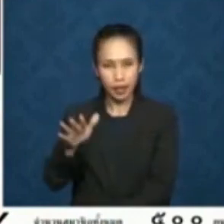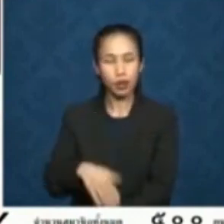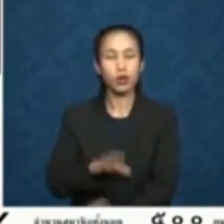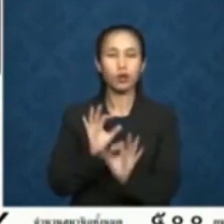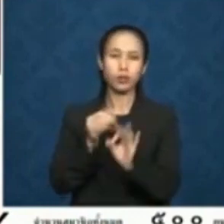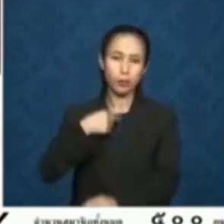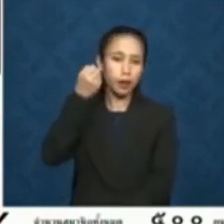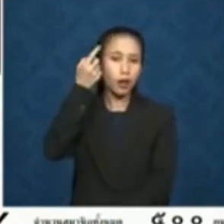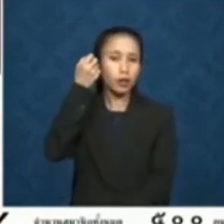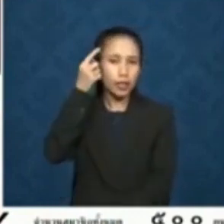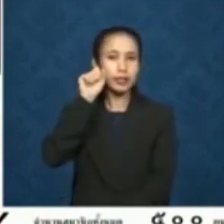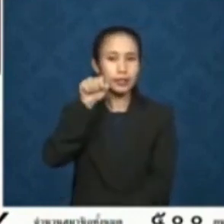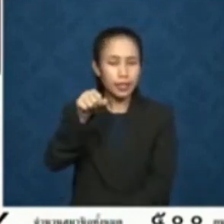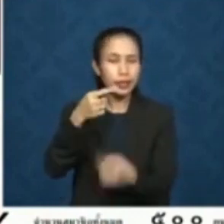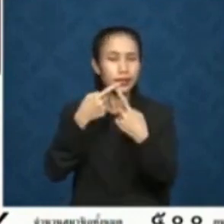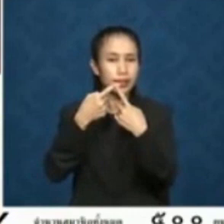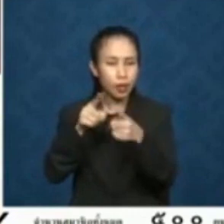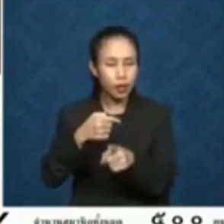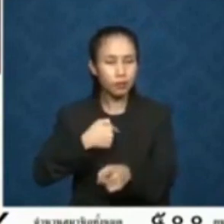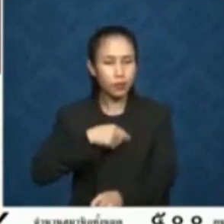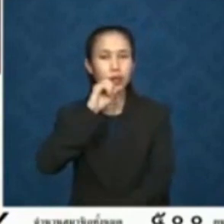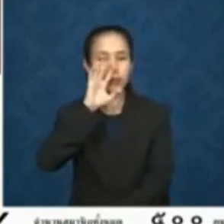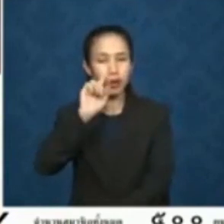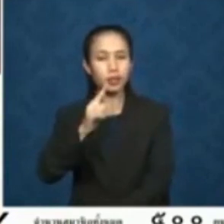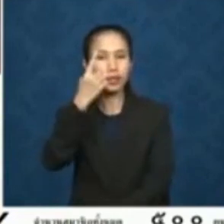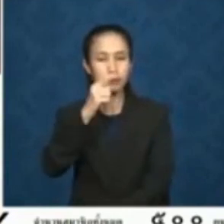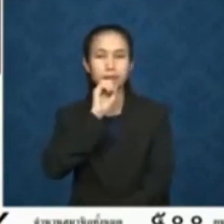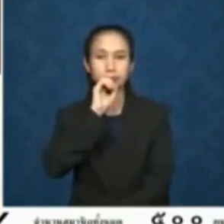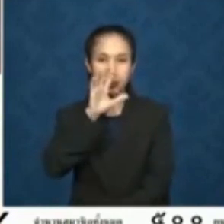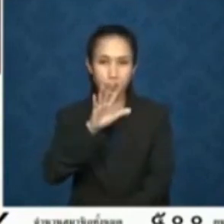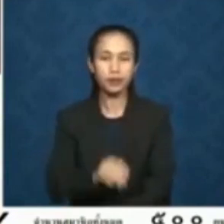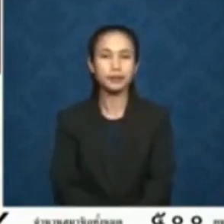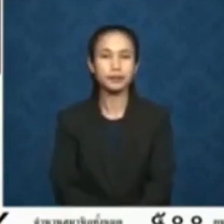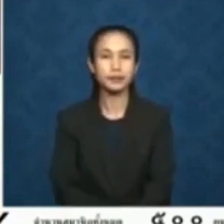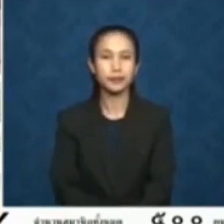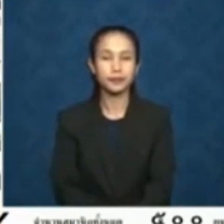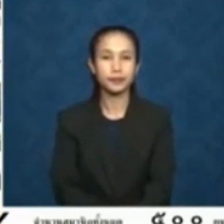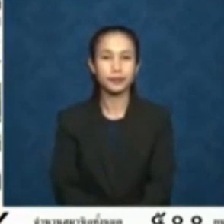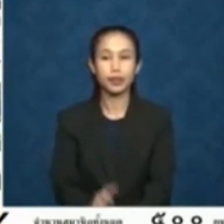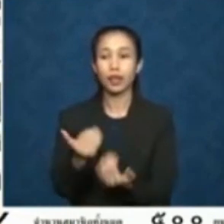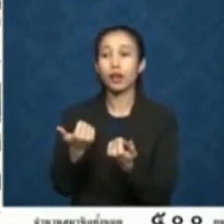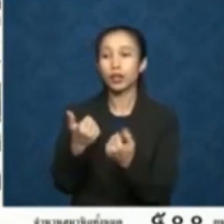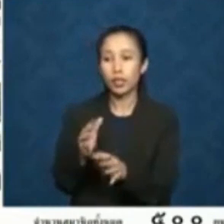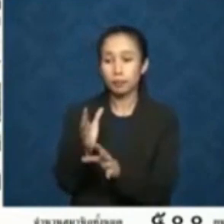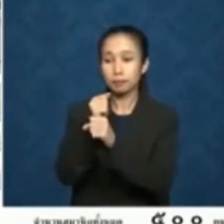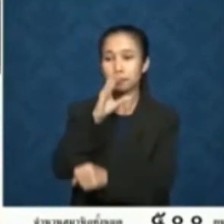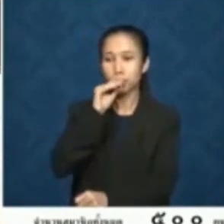จ้าหน้าที่เนี่ยถามท่านไปแล้ว เข้าใจครับท่านประธานครับแต่ว่าเราก็เลยต้องเรียนตั้งแต่ตอนแรก